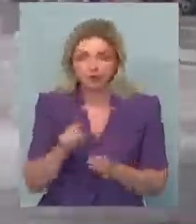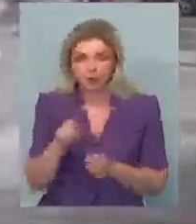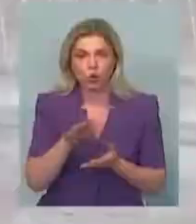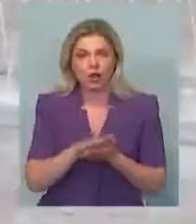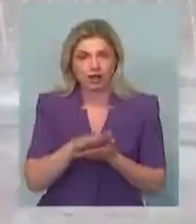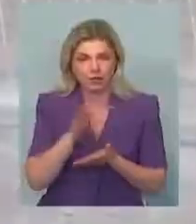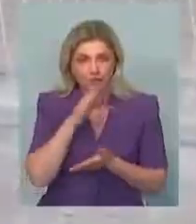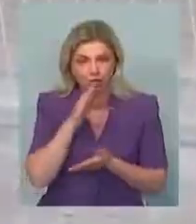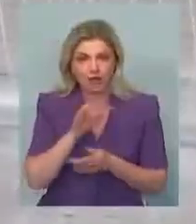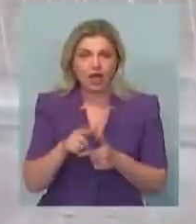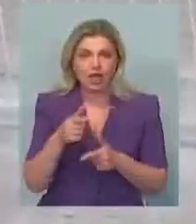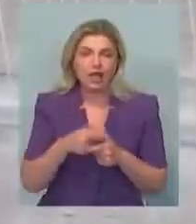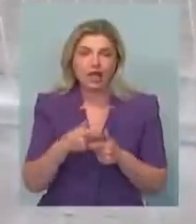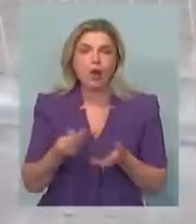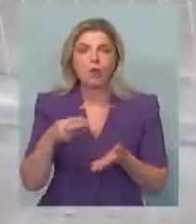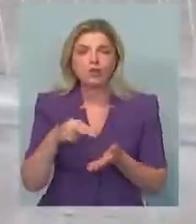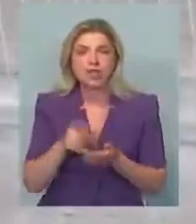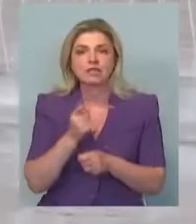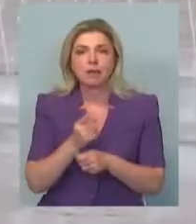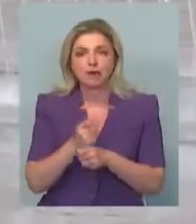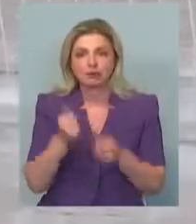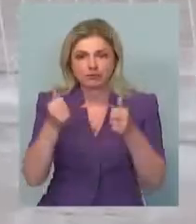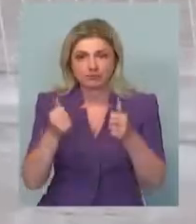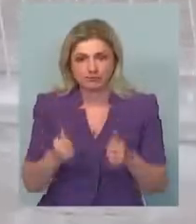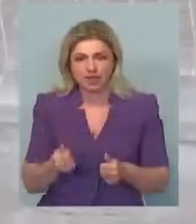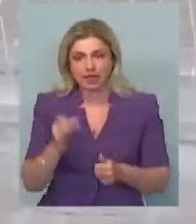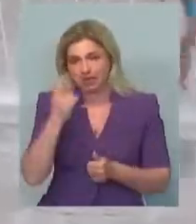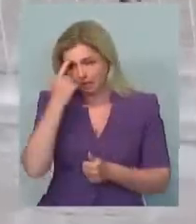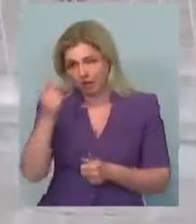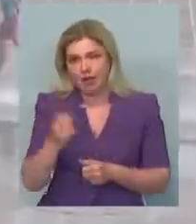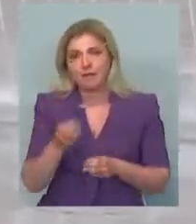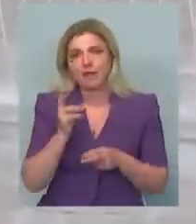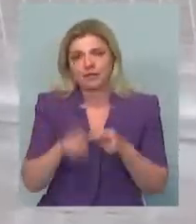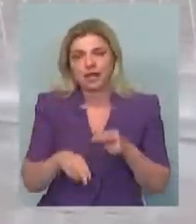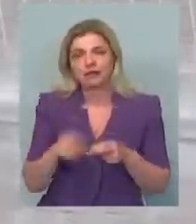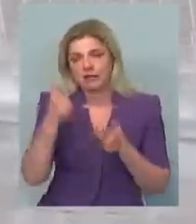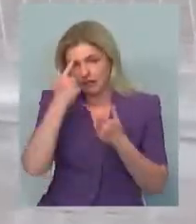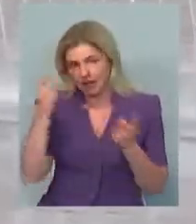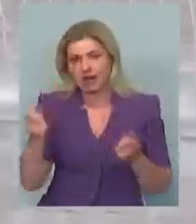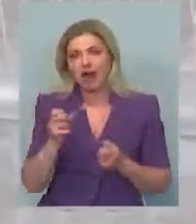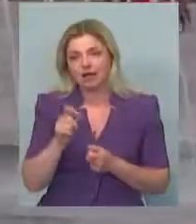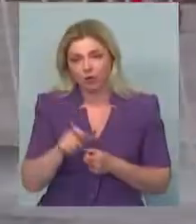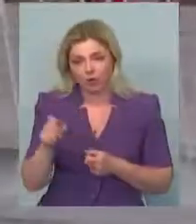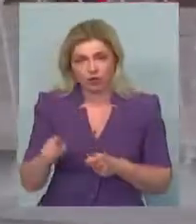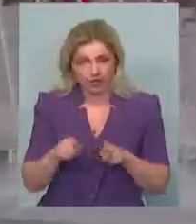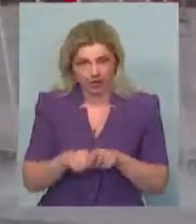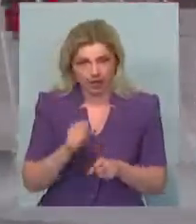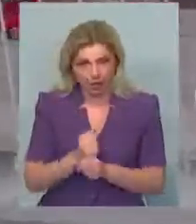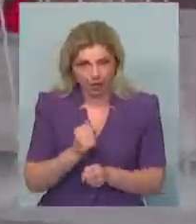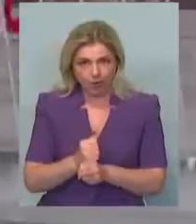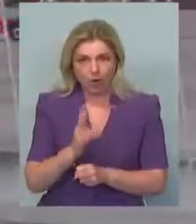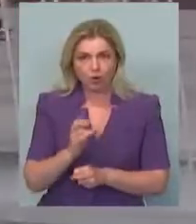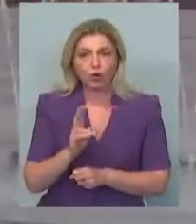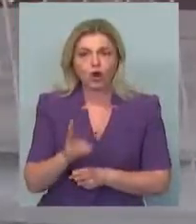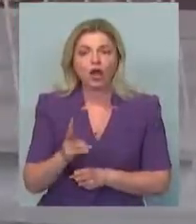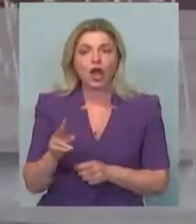заборонні знаки, що купання у фонтані заборонено, і перестати закликати городян це робити як мінімум. Але, на жаль, реакція